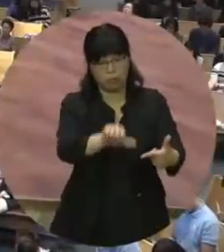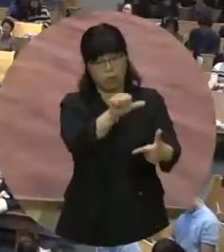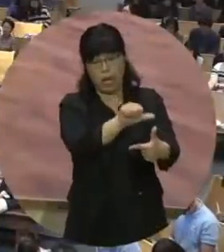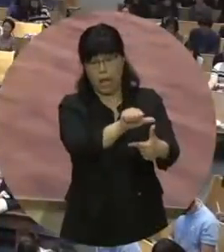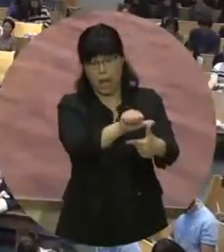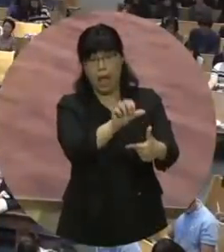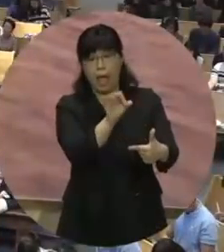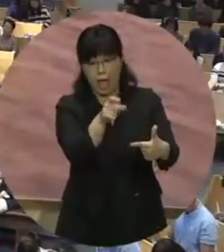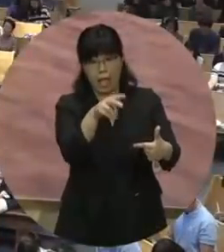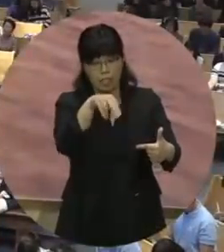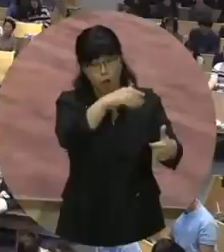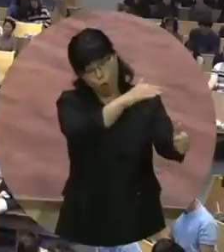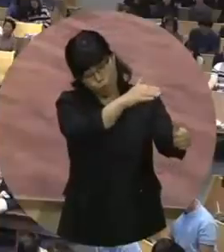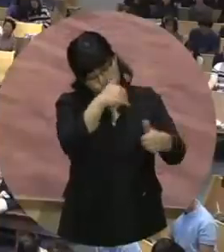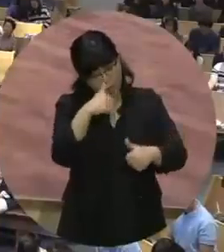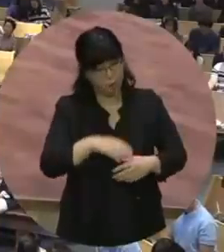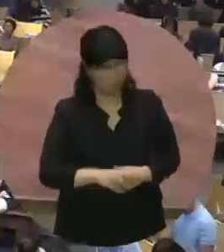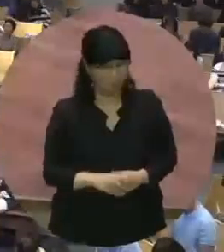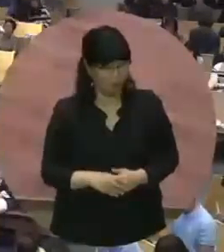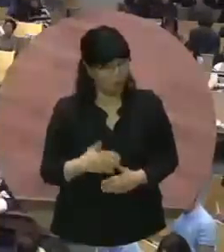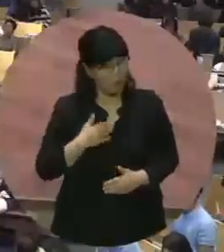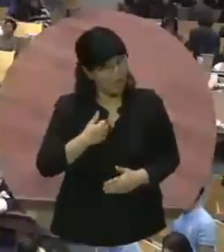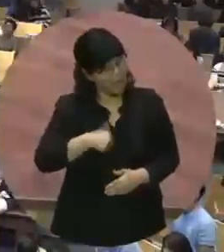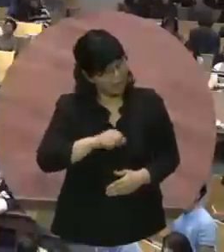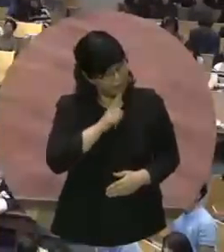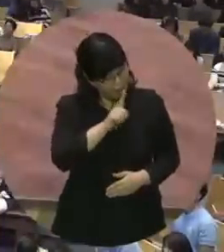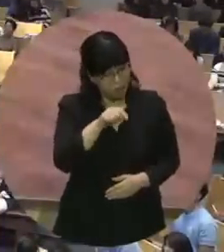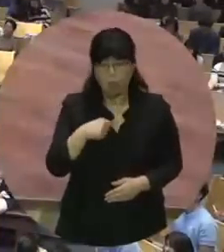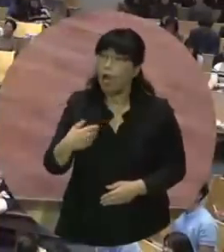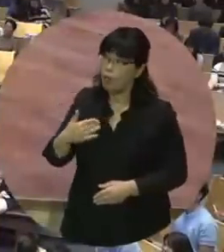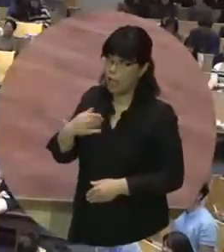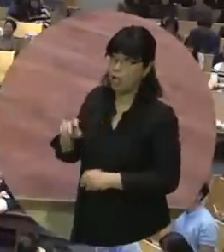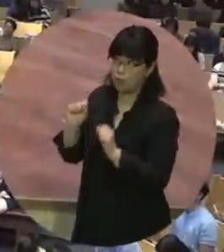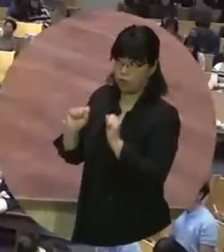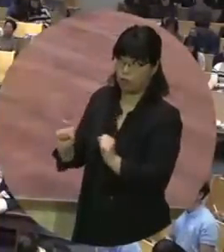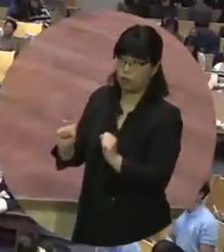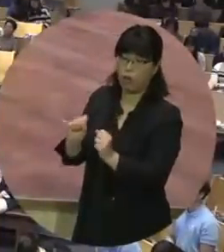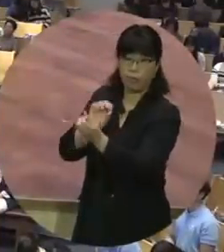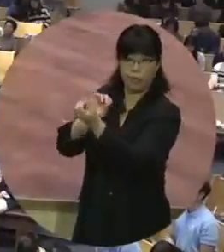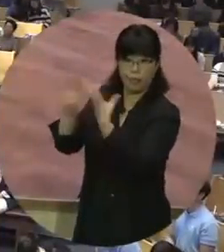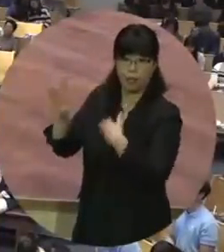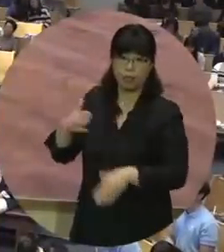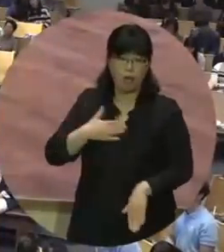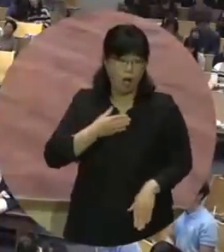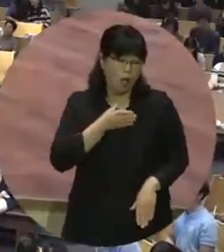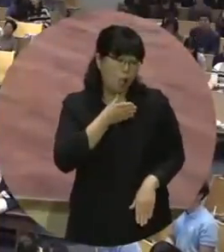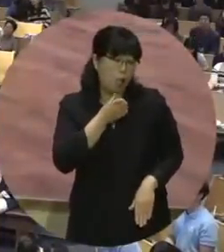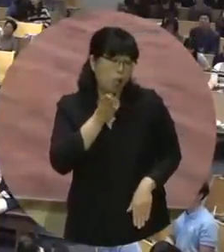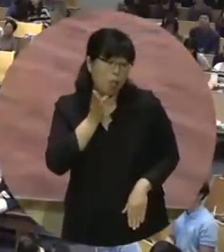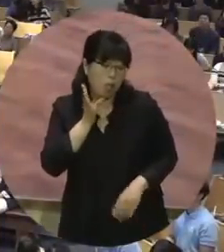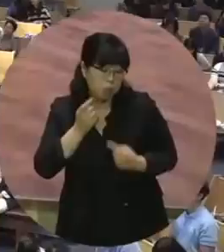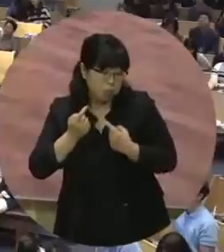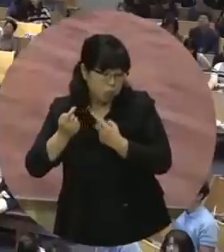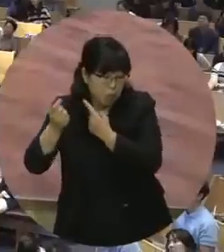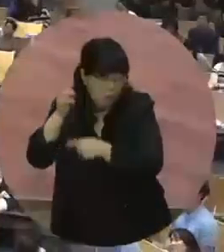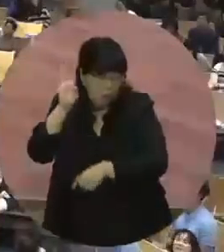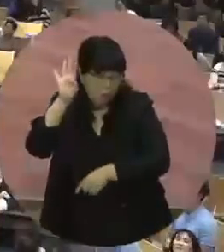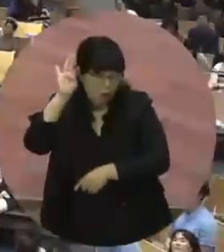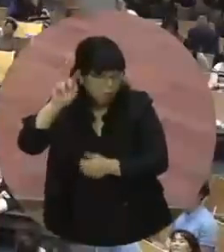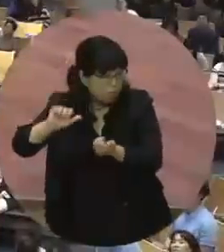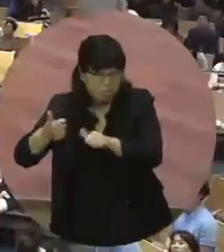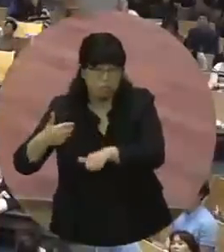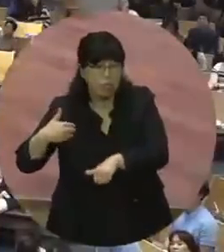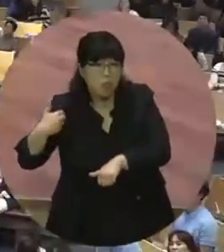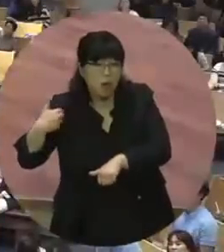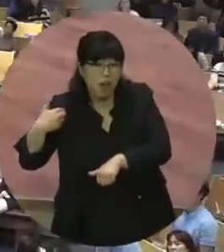내 아들아 하며 그가 이르되 내가 여기 있나이다 하니 이삭이 이르되 내가 이제 늙어 어느 날 죽을지 알지 못하니 그런 즉 너